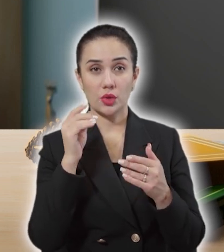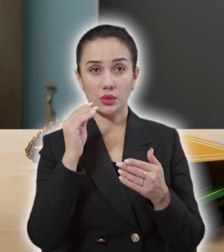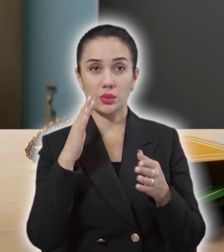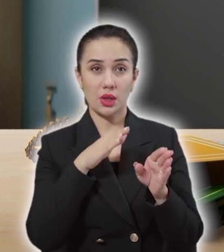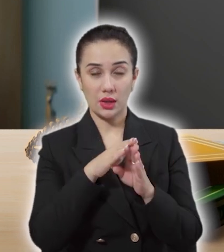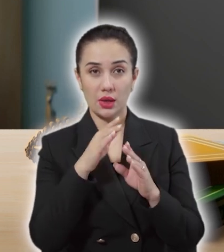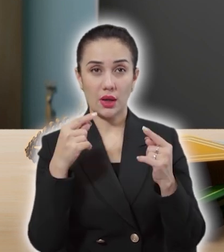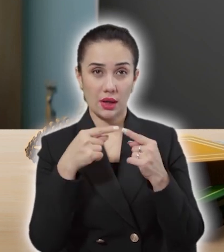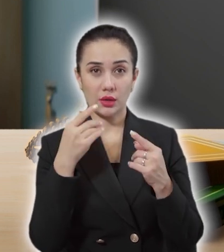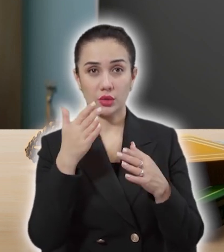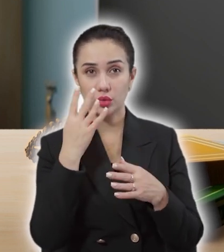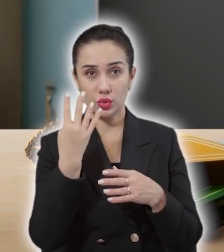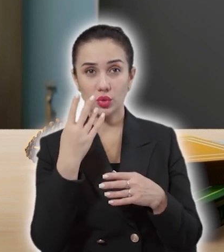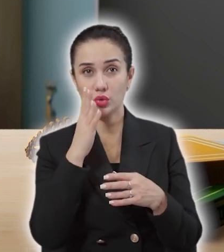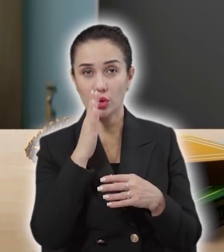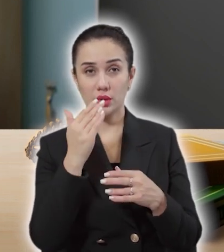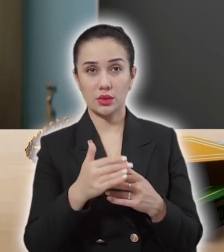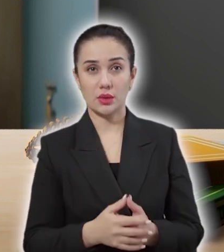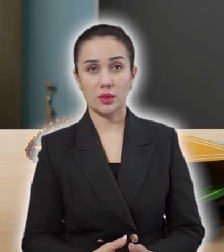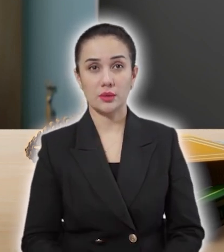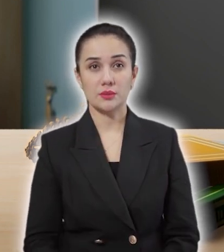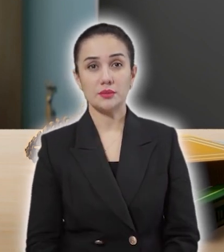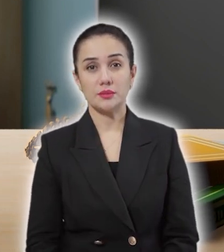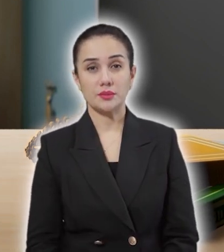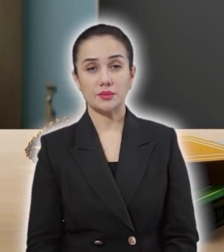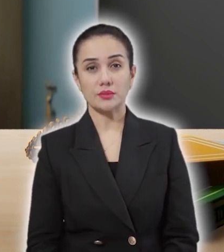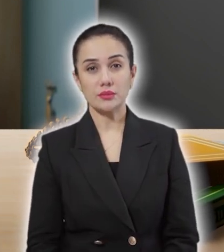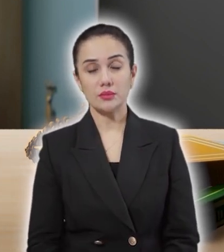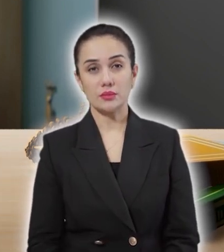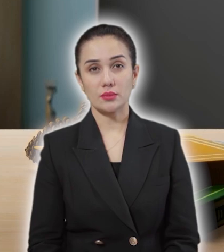o'tadi. Ha, aniq 4 soatda.